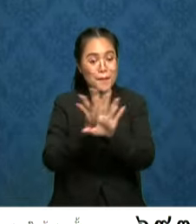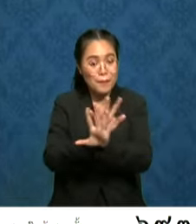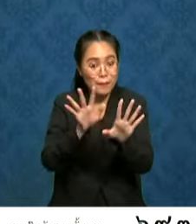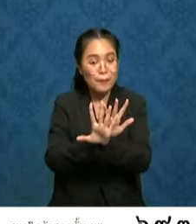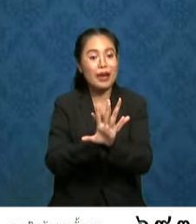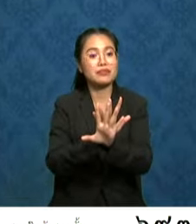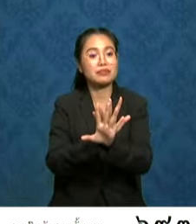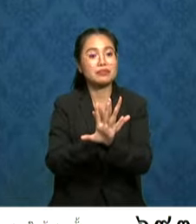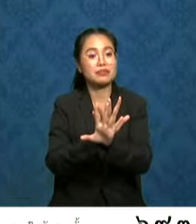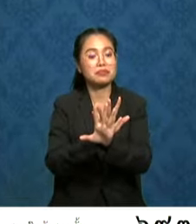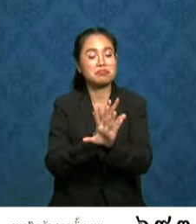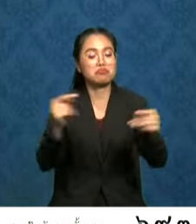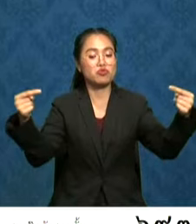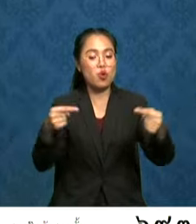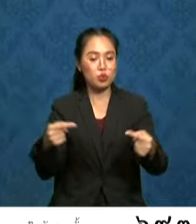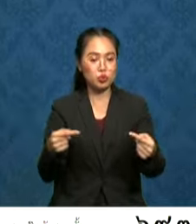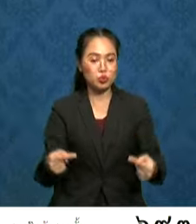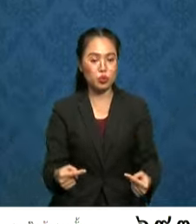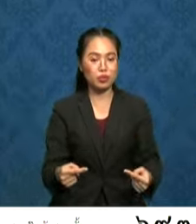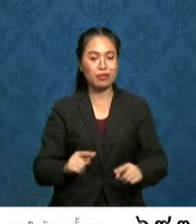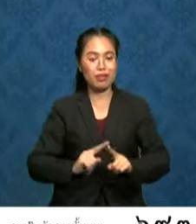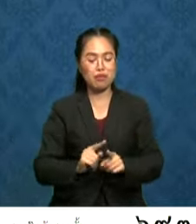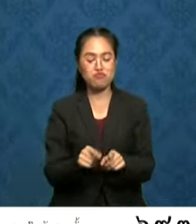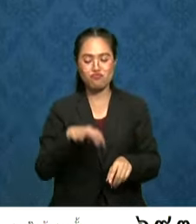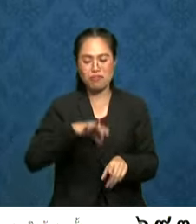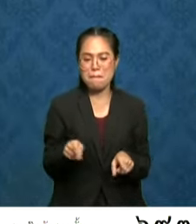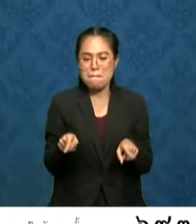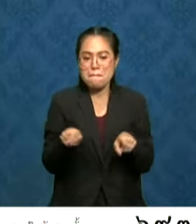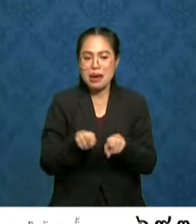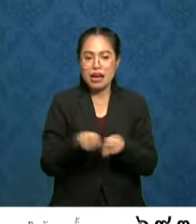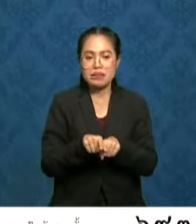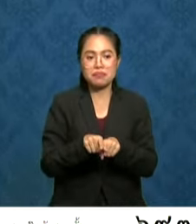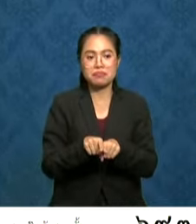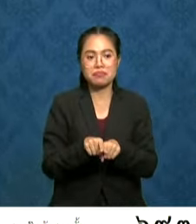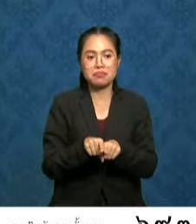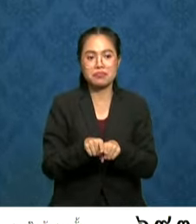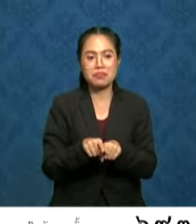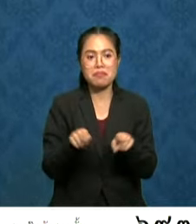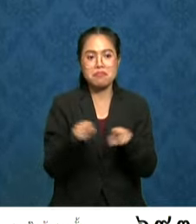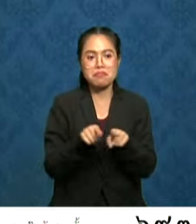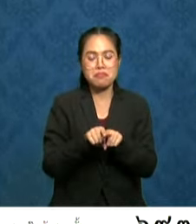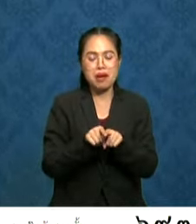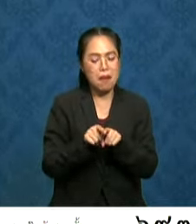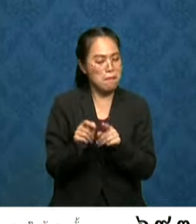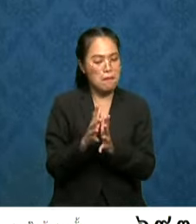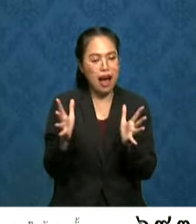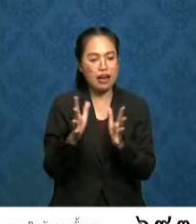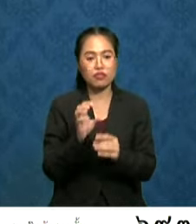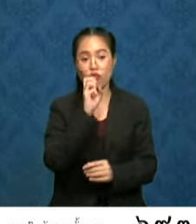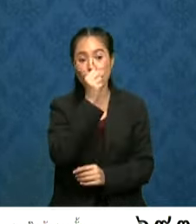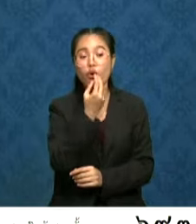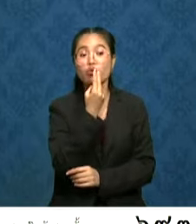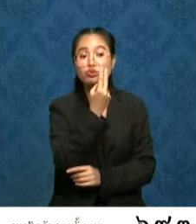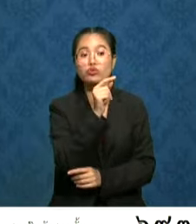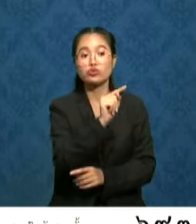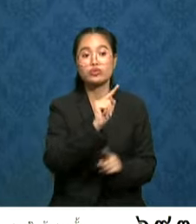แค่ตรงแต่ว่ามันเหมือนระดับ Mirror aaa Plusนะคะมาดูกันค่ะความ